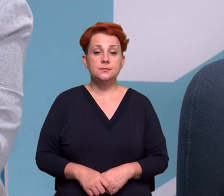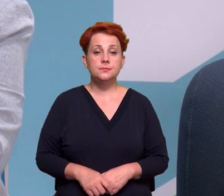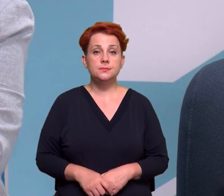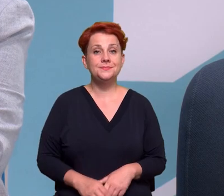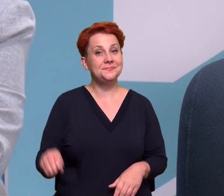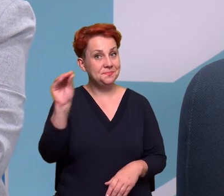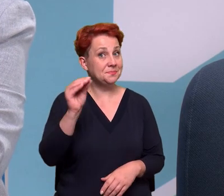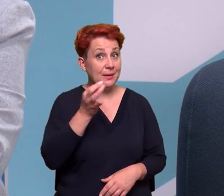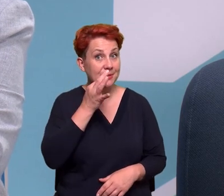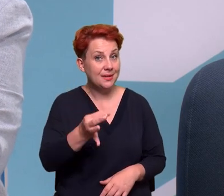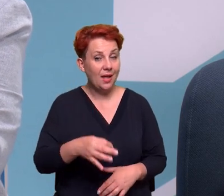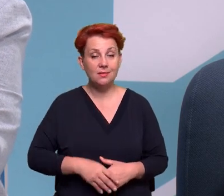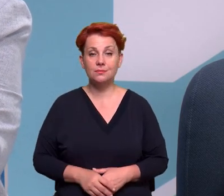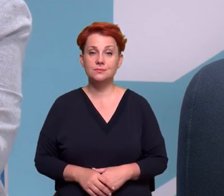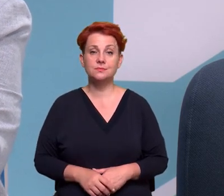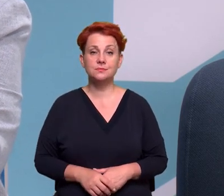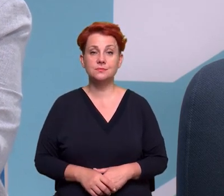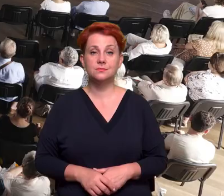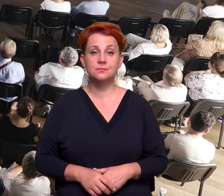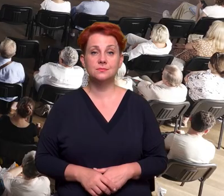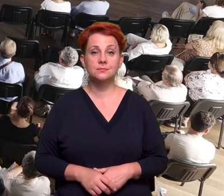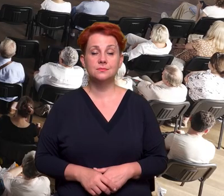Czy jeszcze są jakieś pytania?